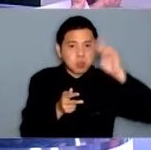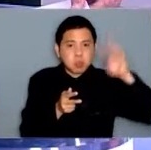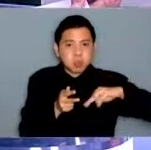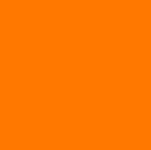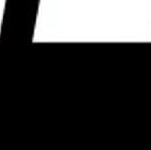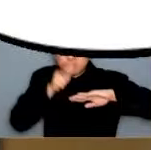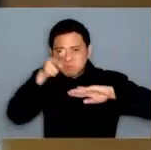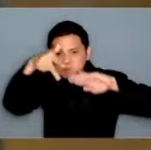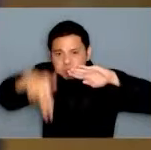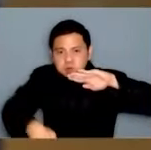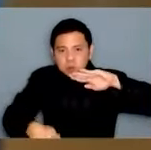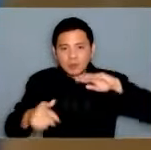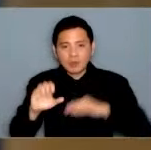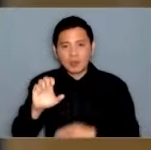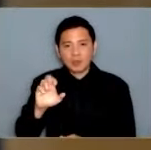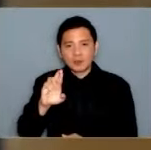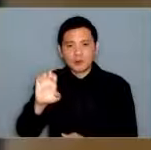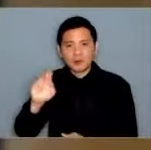Enriquez.